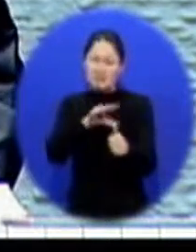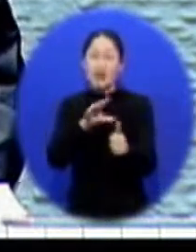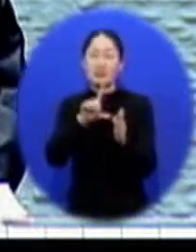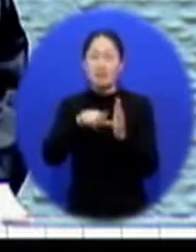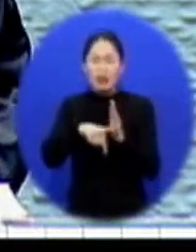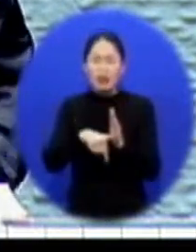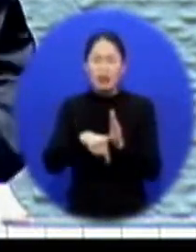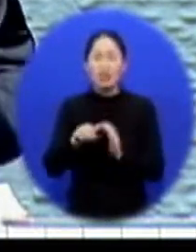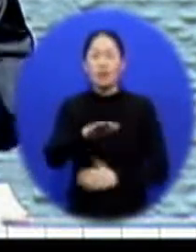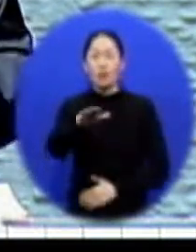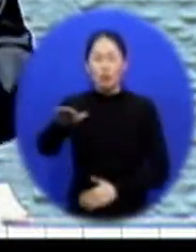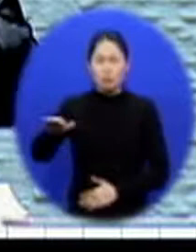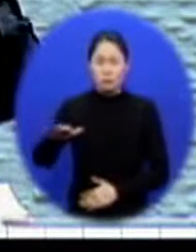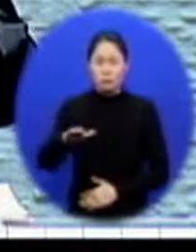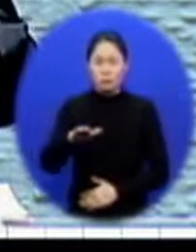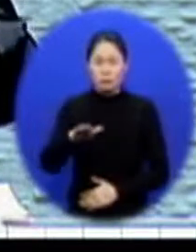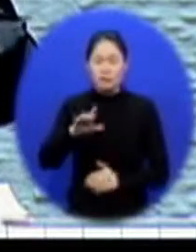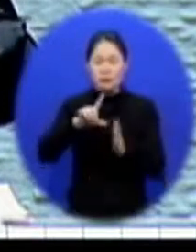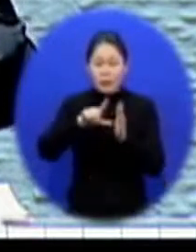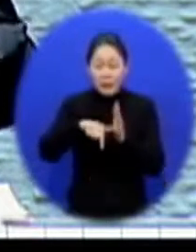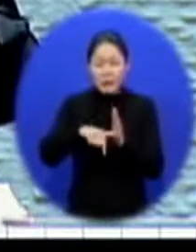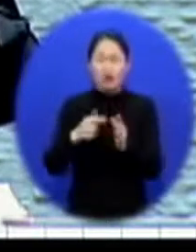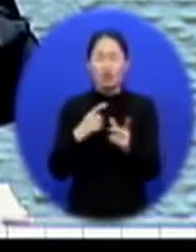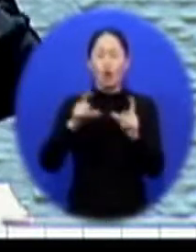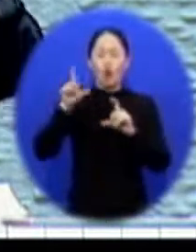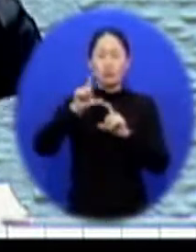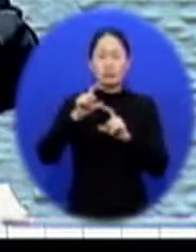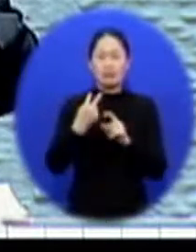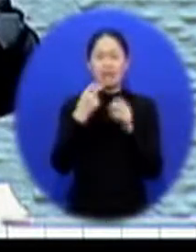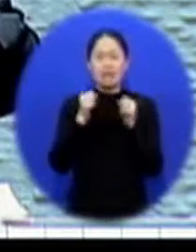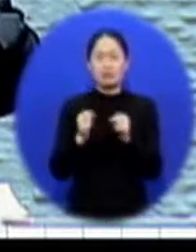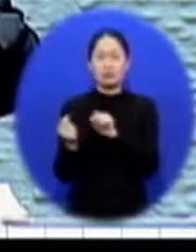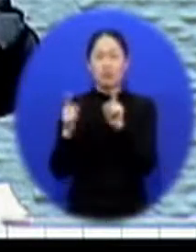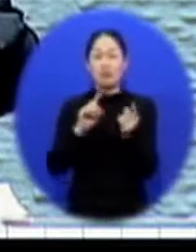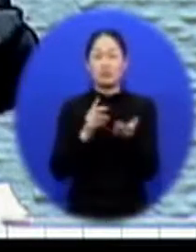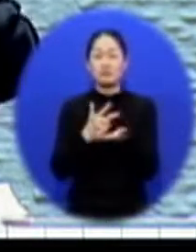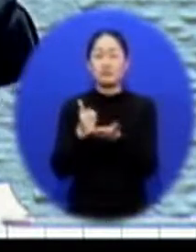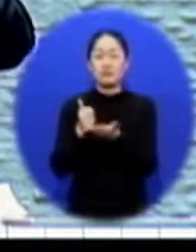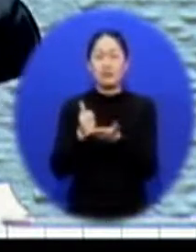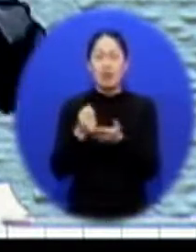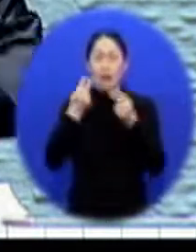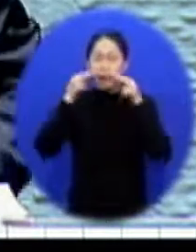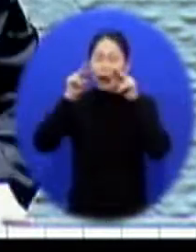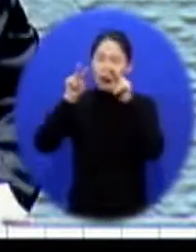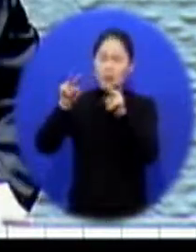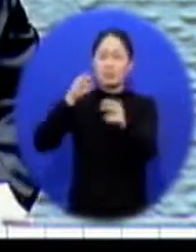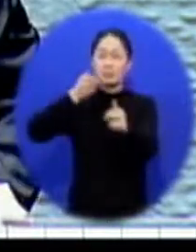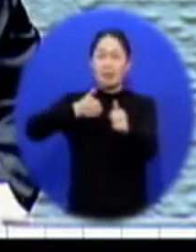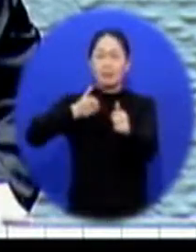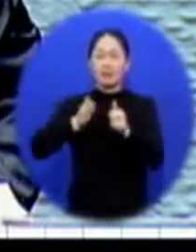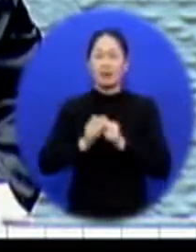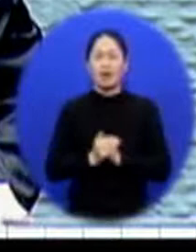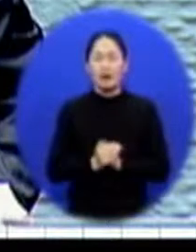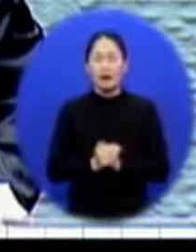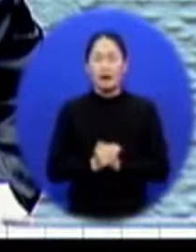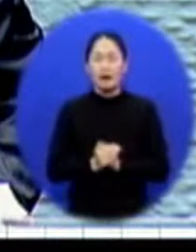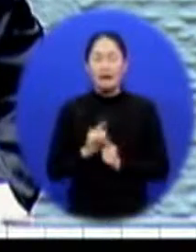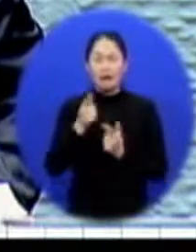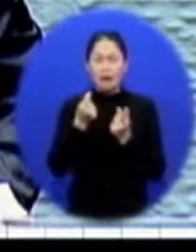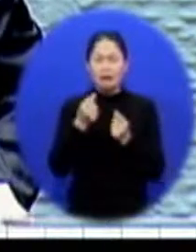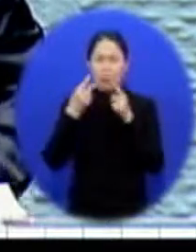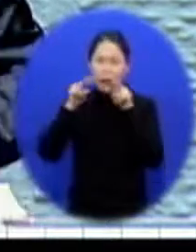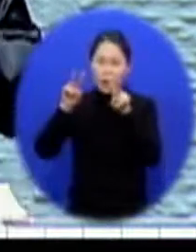그때에 더욱 살아계신 부활의 주님을 바라 보시길 바랍니다 그러면